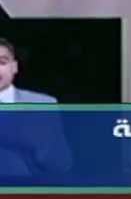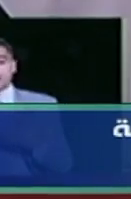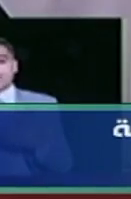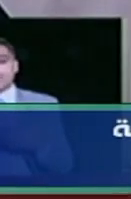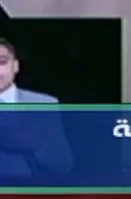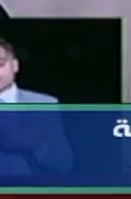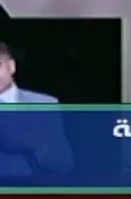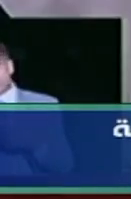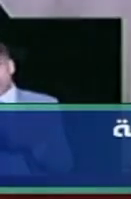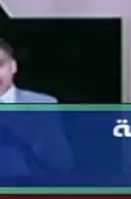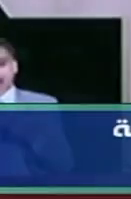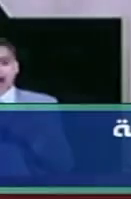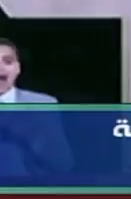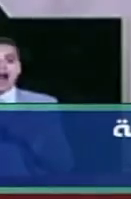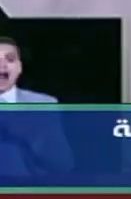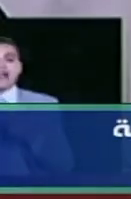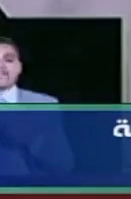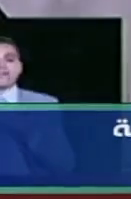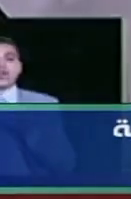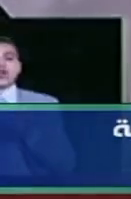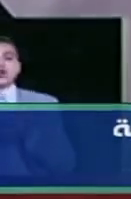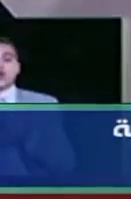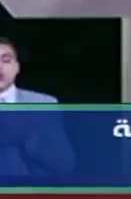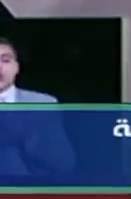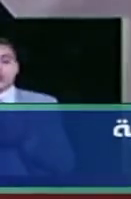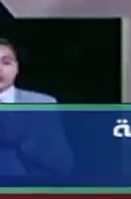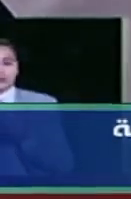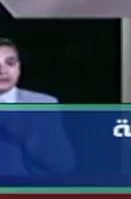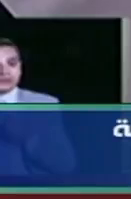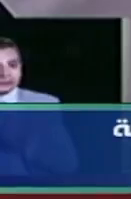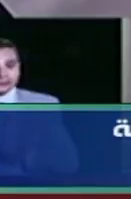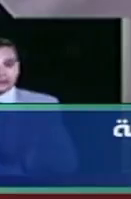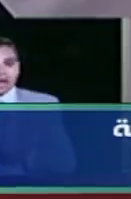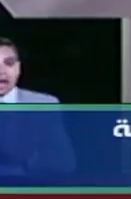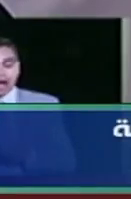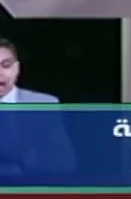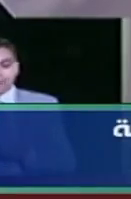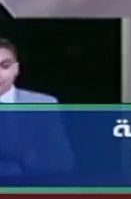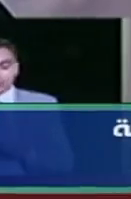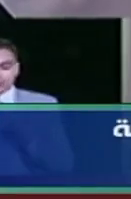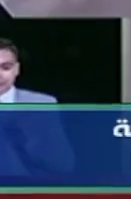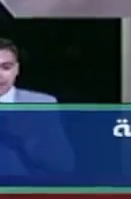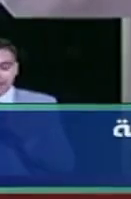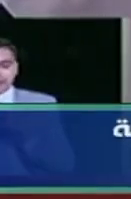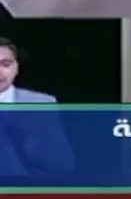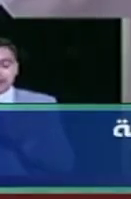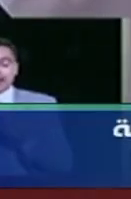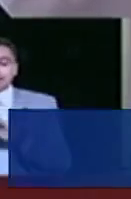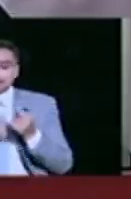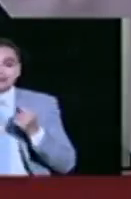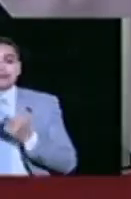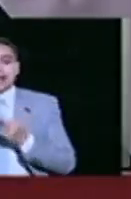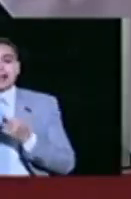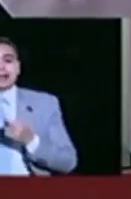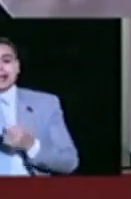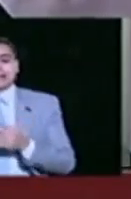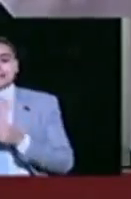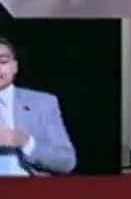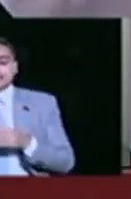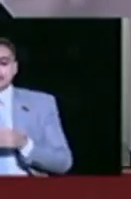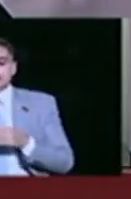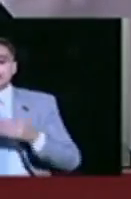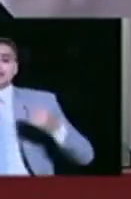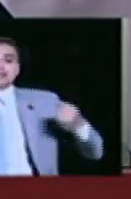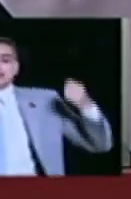جنيه للمرحلة الأولى فقط. يعني أنا زي ما قلت قبل كده لكم إن المرحلة الثانية والثالثة اللي إحنا إن شاء الله مصرين على